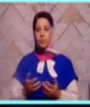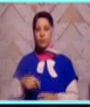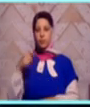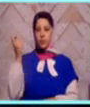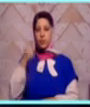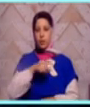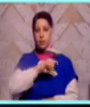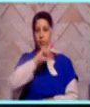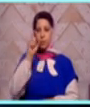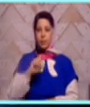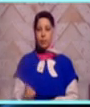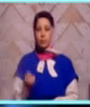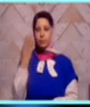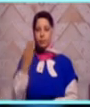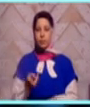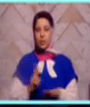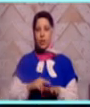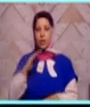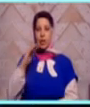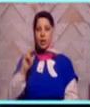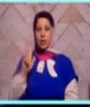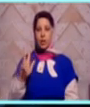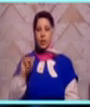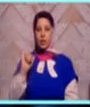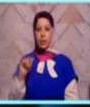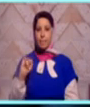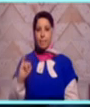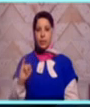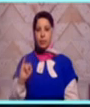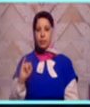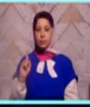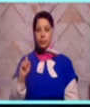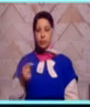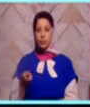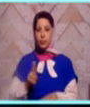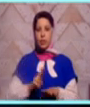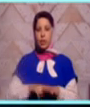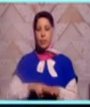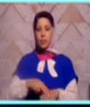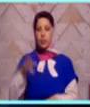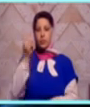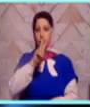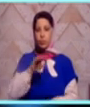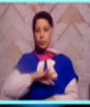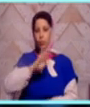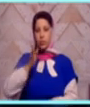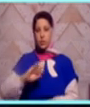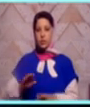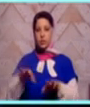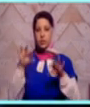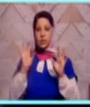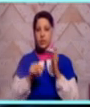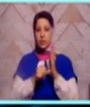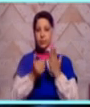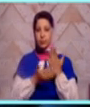احيانا على حلايب، شلاتين، ابو سمبل، واسوان، ومحافظه الوادي الجديد. وايضا عشان السحب دي سحب رعديه بيكون